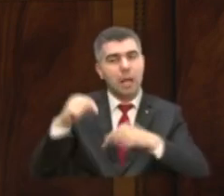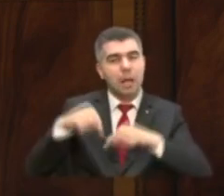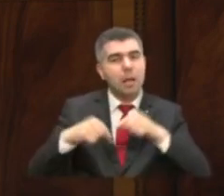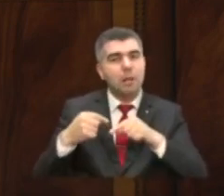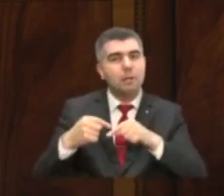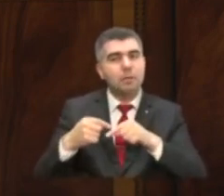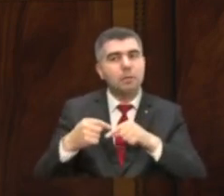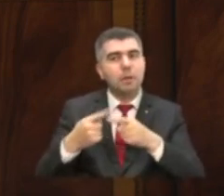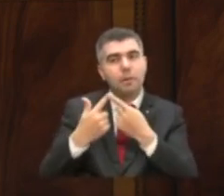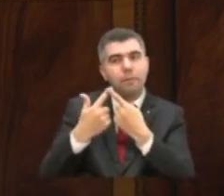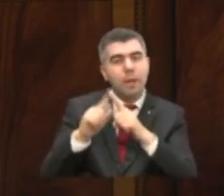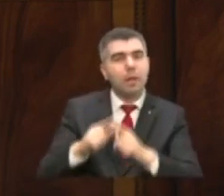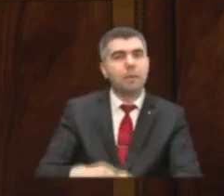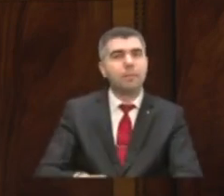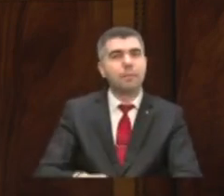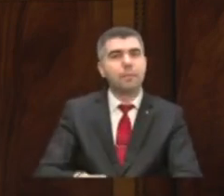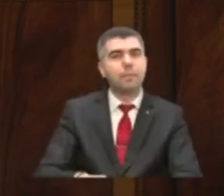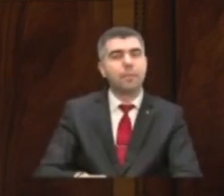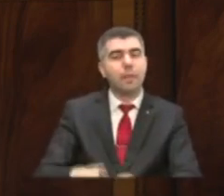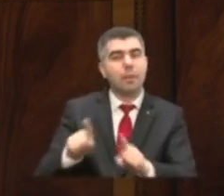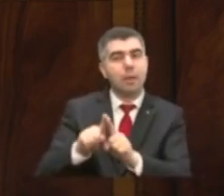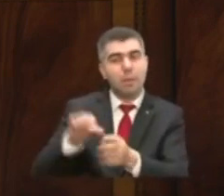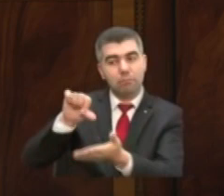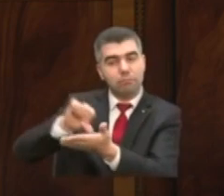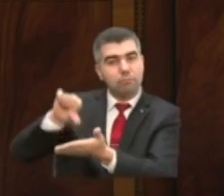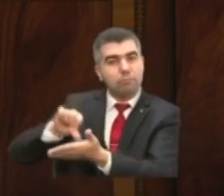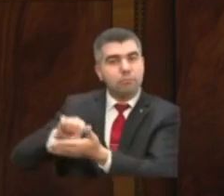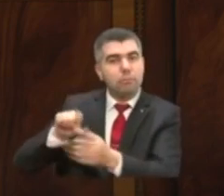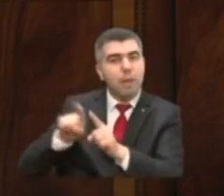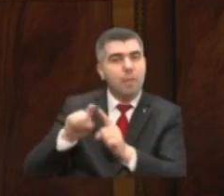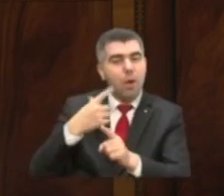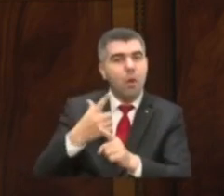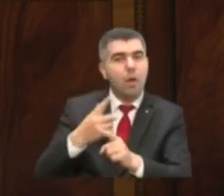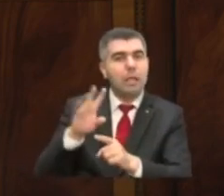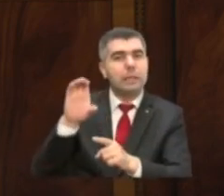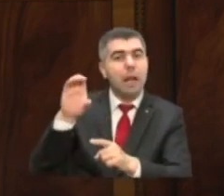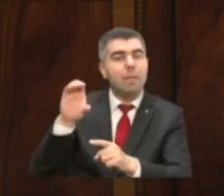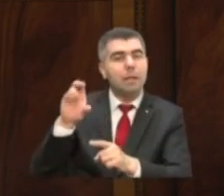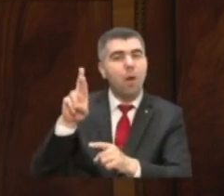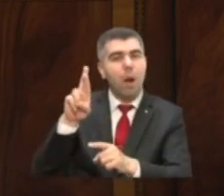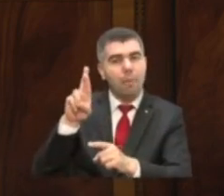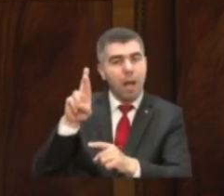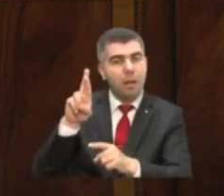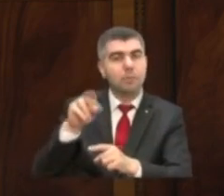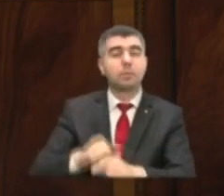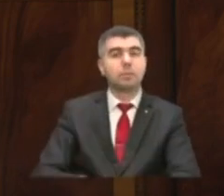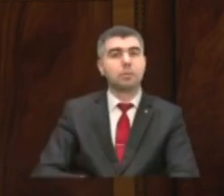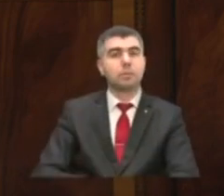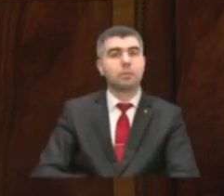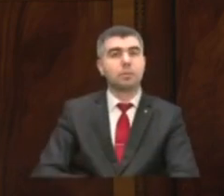هي وضعية شادة، ولا هي تمركز الأطر الطبية في محوري الدار البيضاء والرباط،